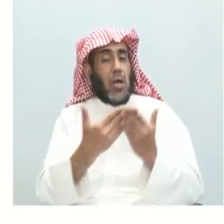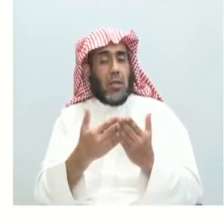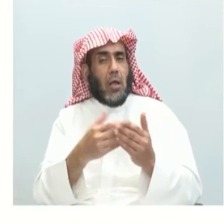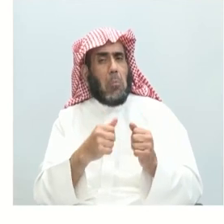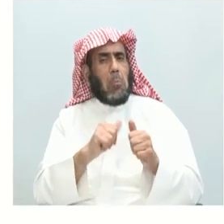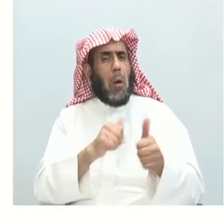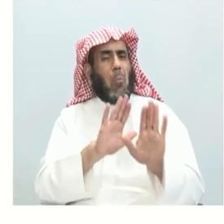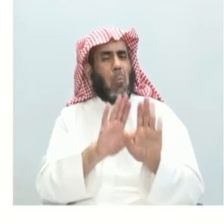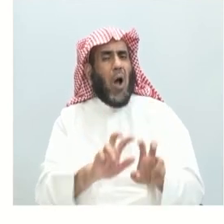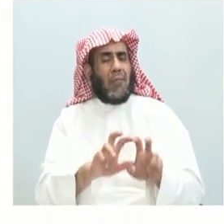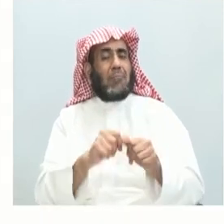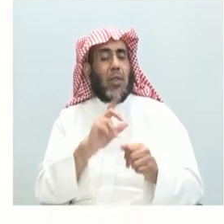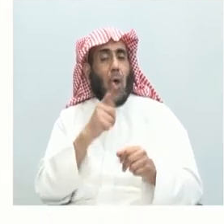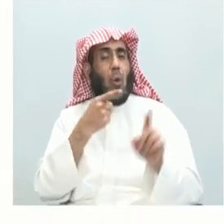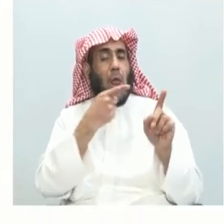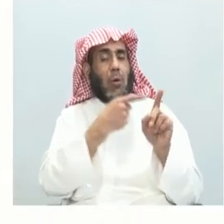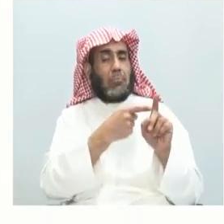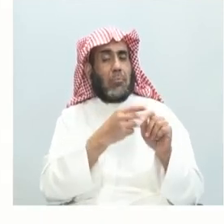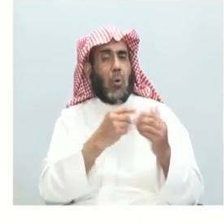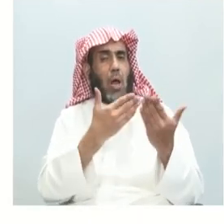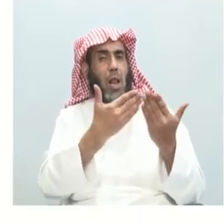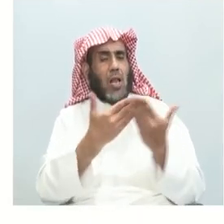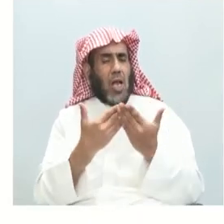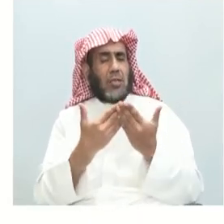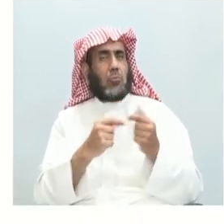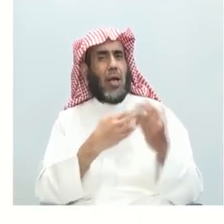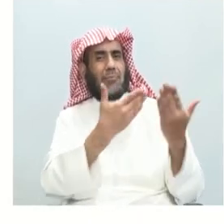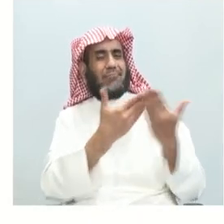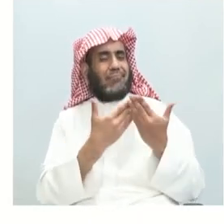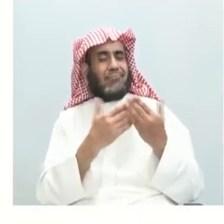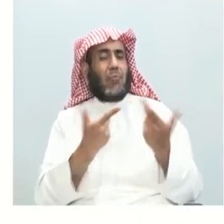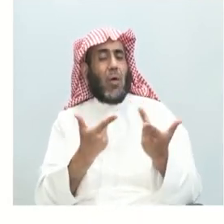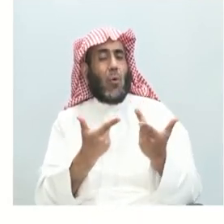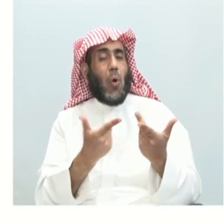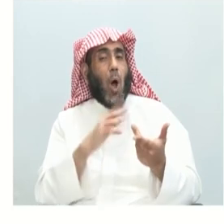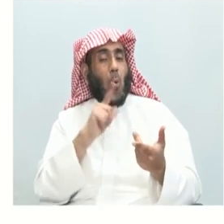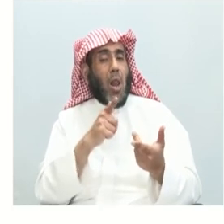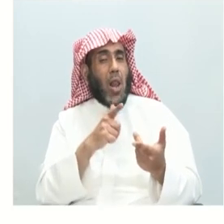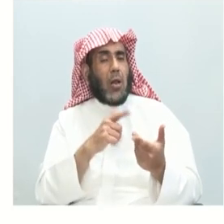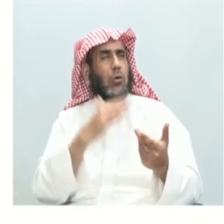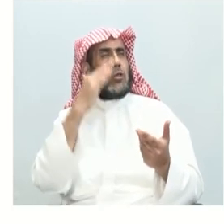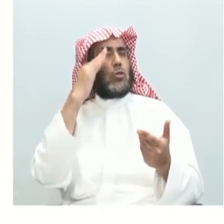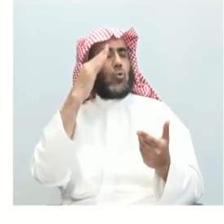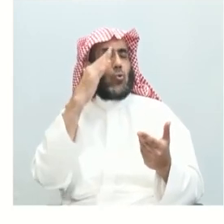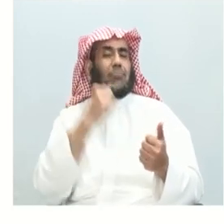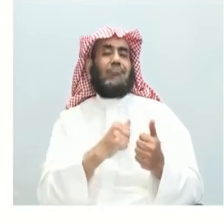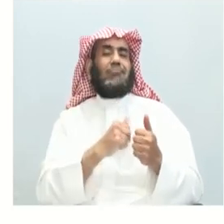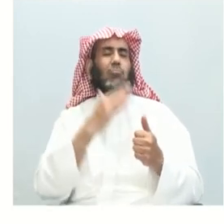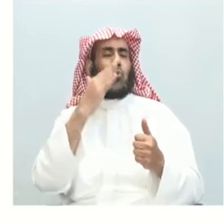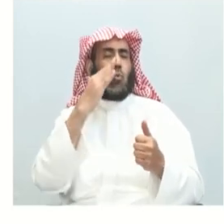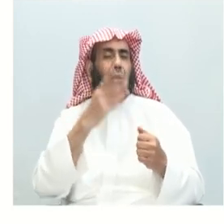على اكمال السباق اذا سنقول دائما عندما يقدم للشخص ماذا المعروف اقوم بشكره على